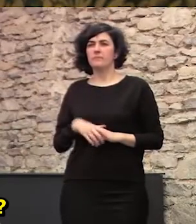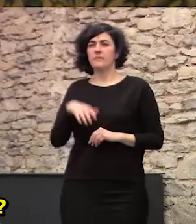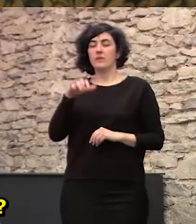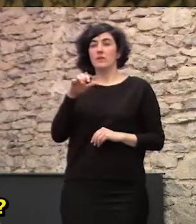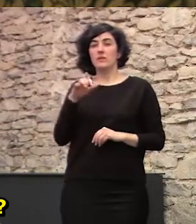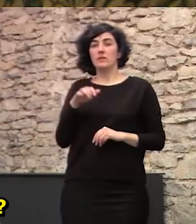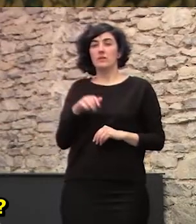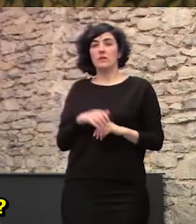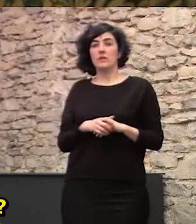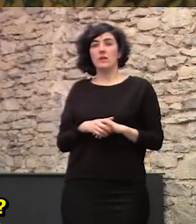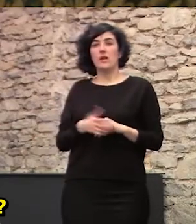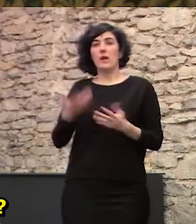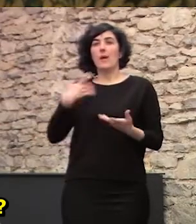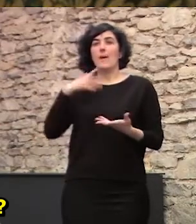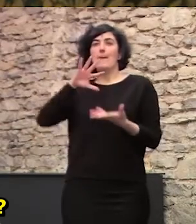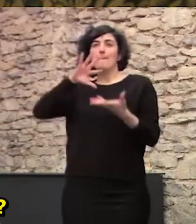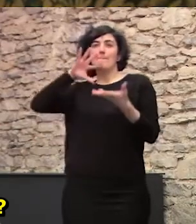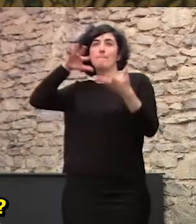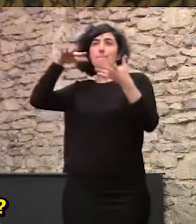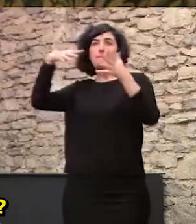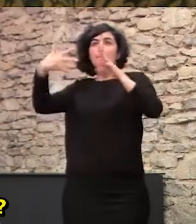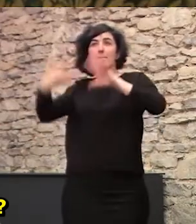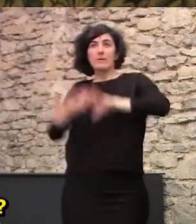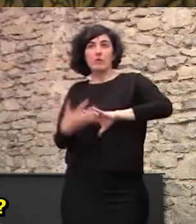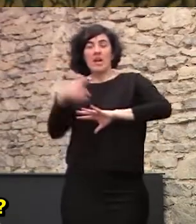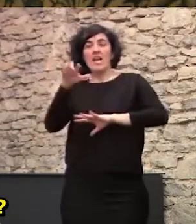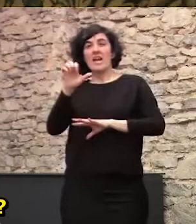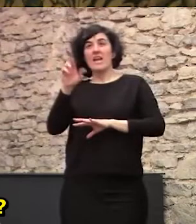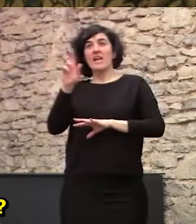Erraktuz performantza, edo ez dakit nola esan